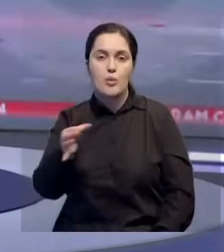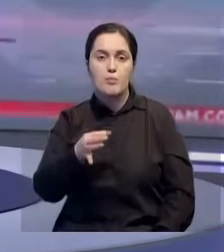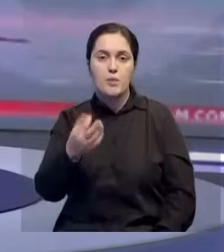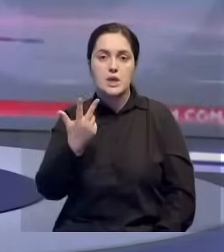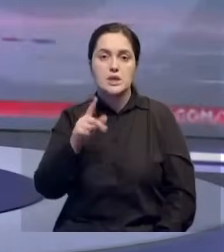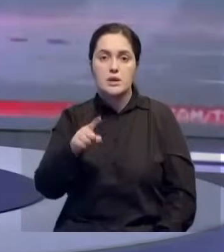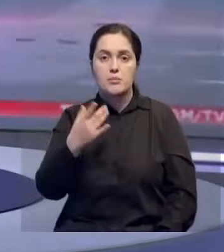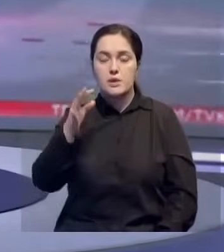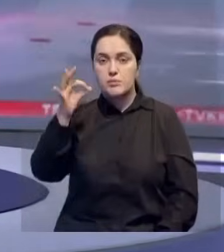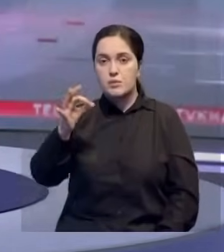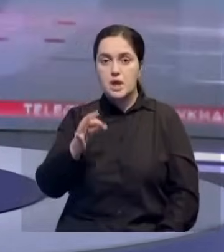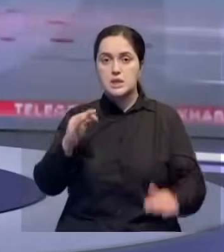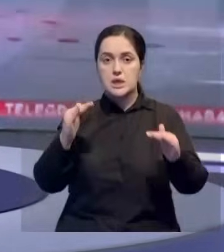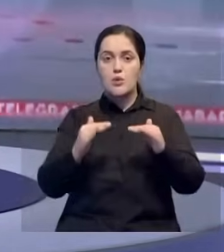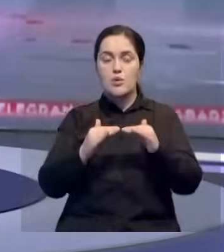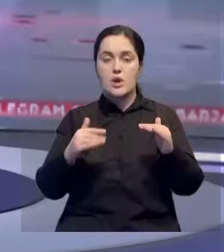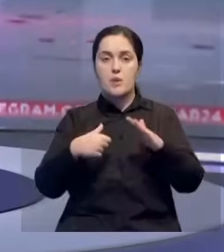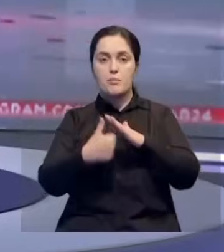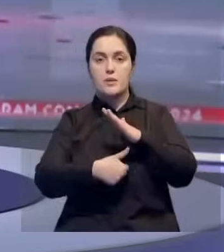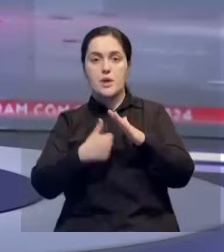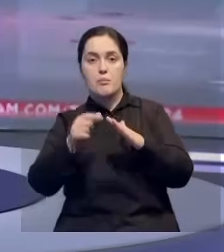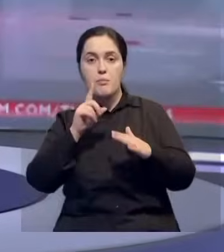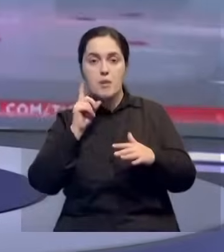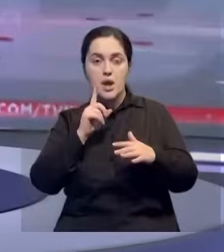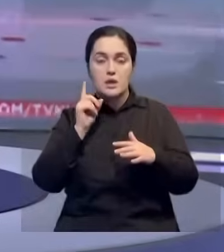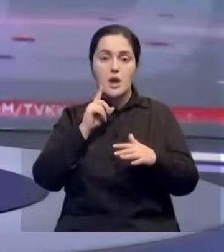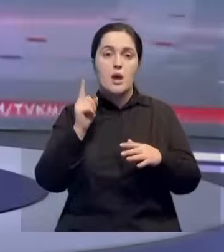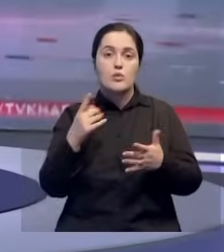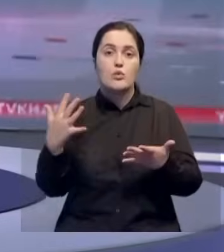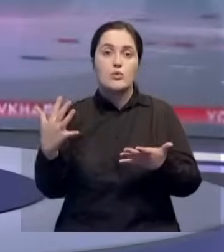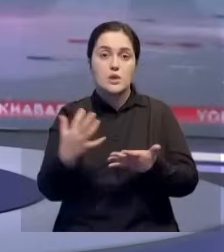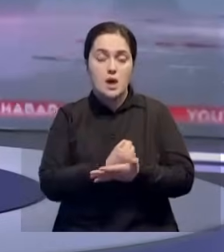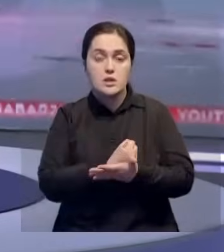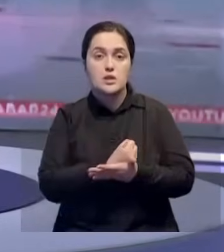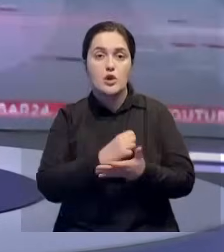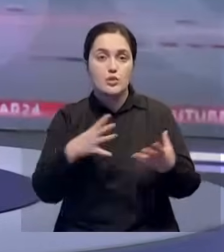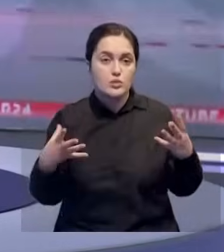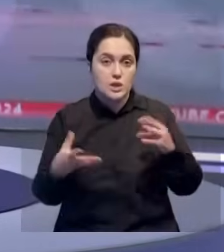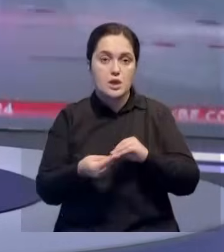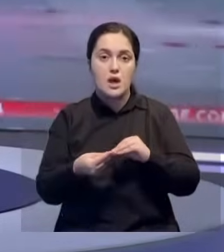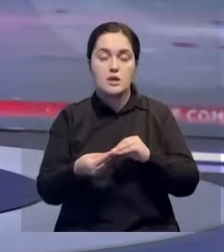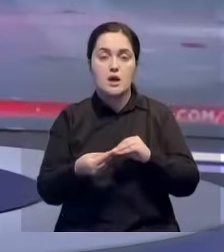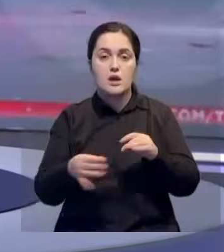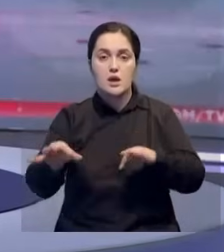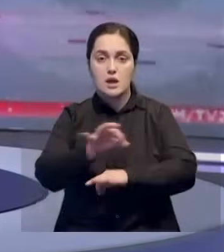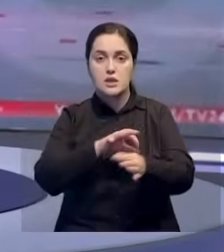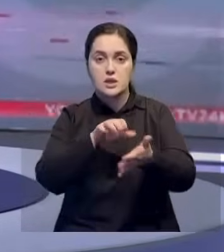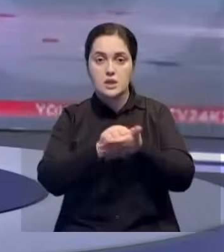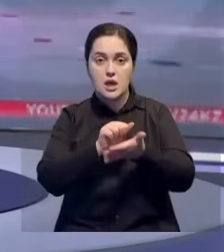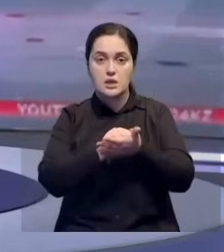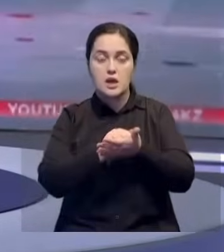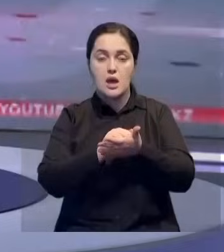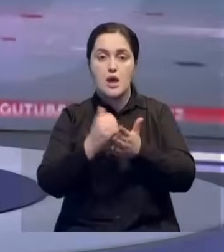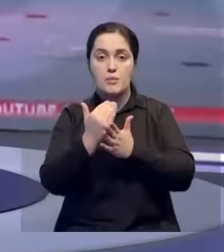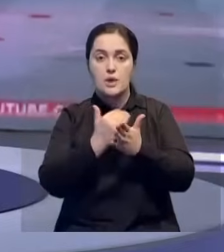на 3,5% снизился уровень безработицы среди молодежи. Результаты удалось достичь благодаря региональной карте занятости.